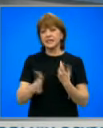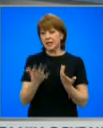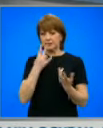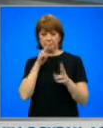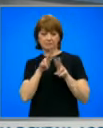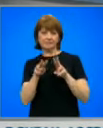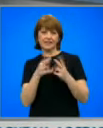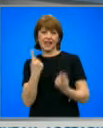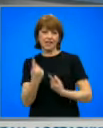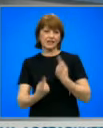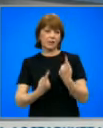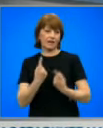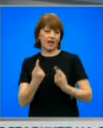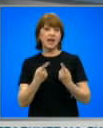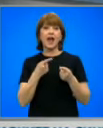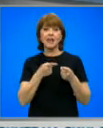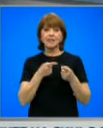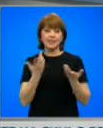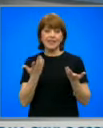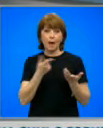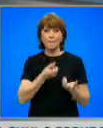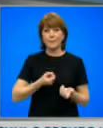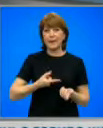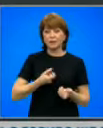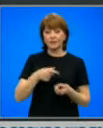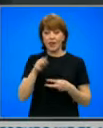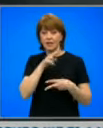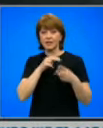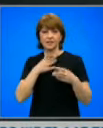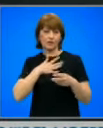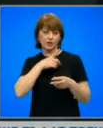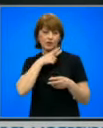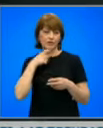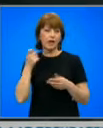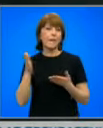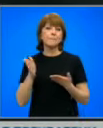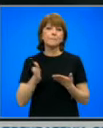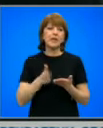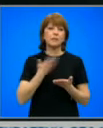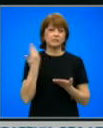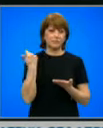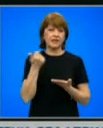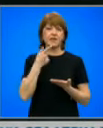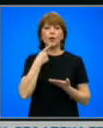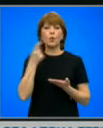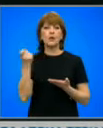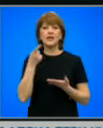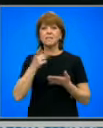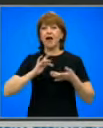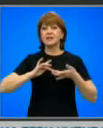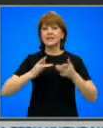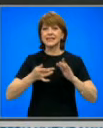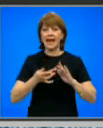забавляват. Те там търсят своите жертви и през годините сме имали много случаи в сайтове, които са предназначени